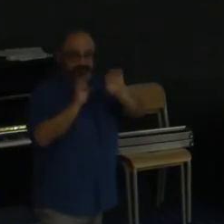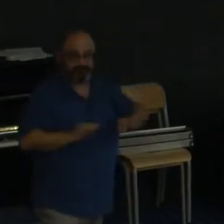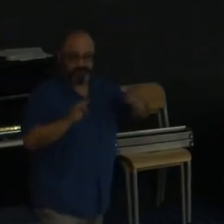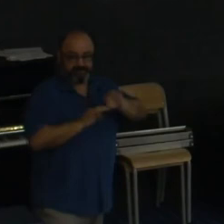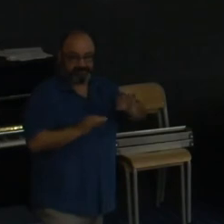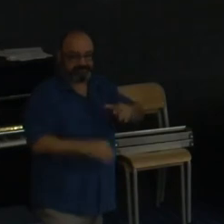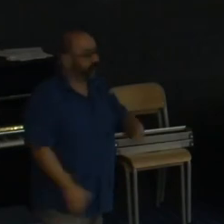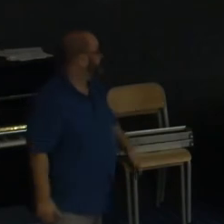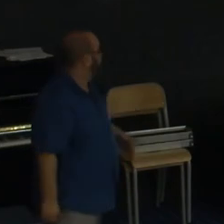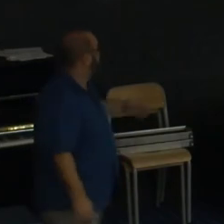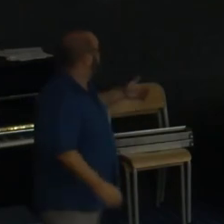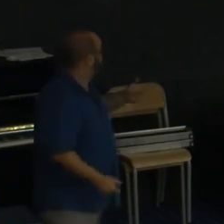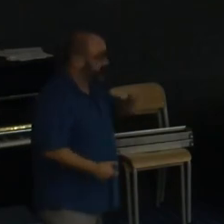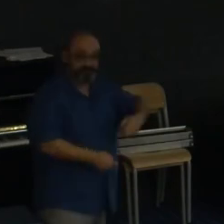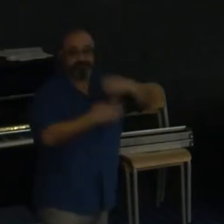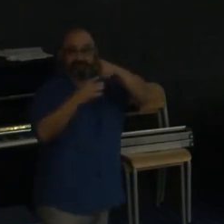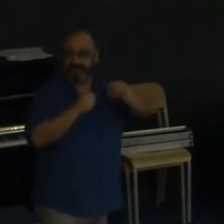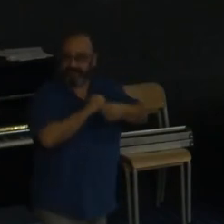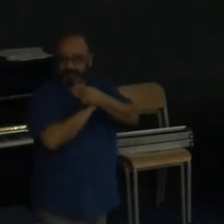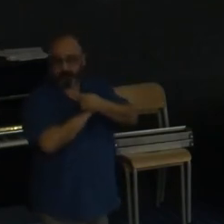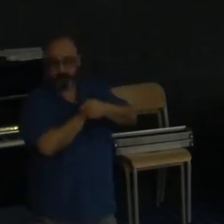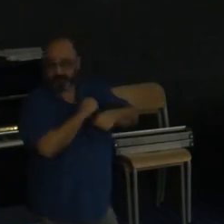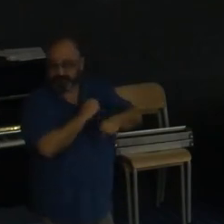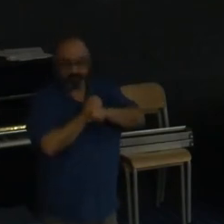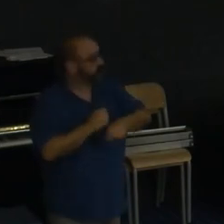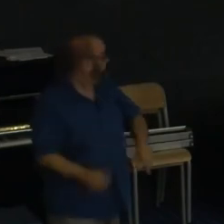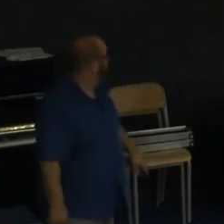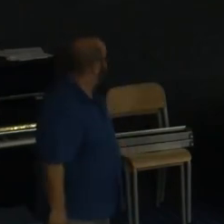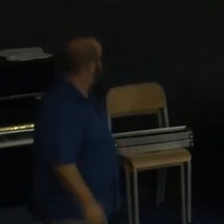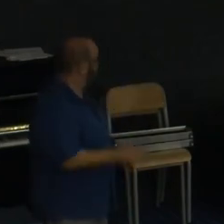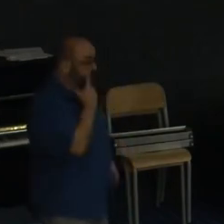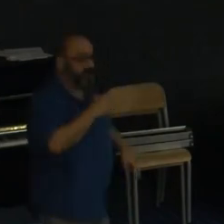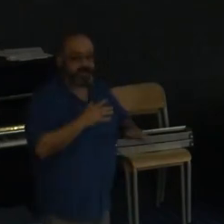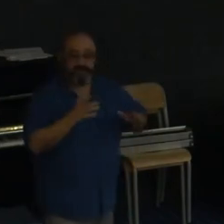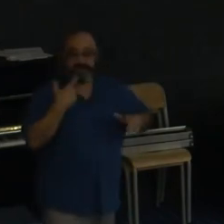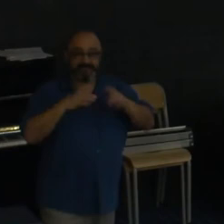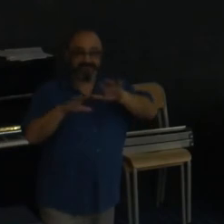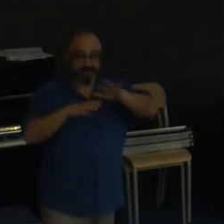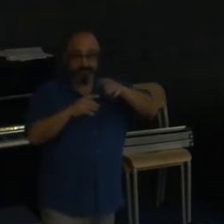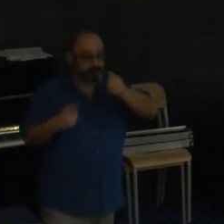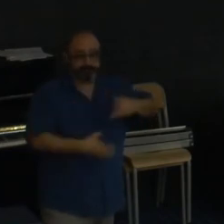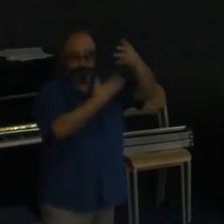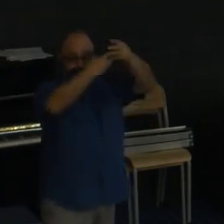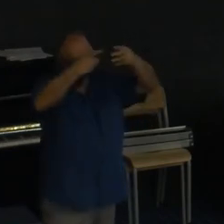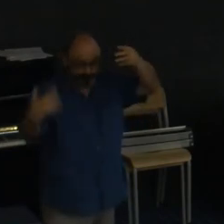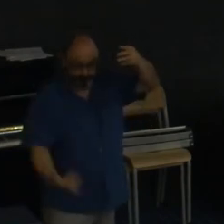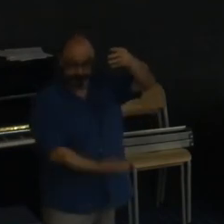une fois, j'ai toujours l'exception qui va arriver, simplement parce que j'ai plus de breakpoint. Donc le système va simplement aller directement à l'endroit où ça